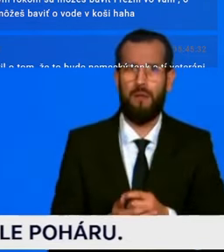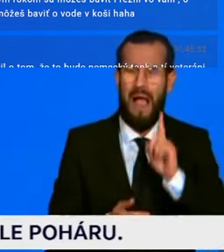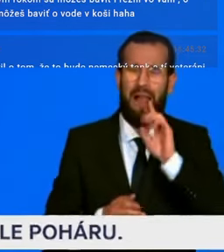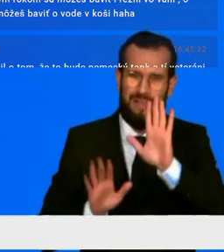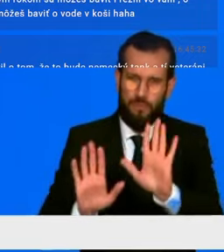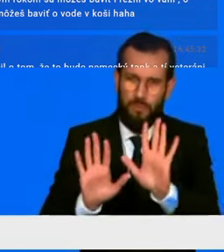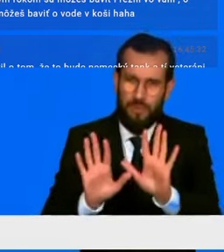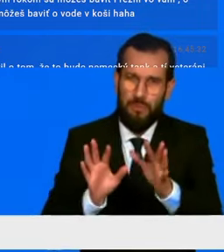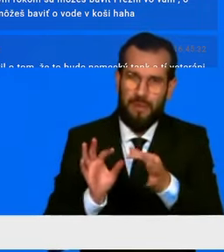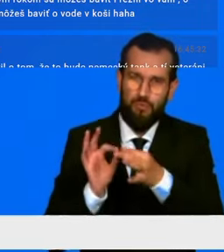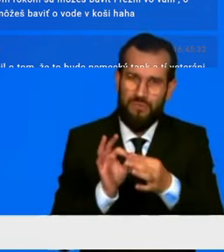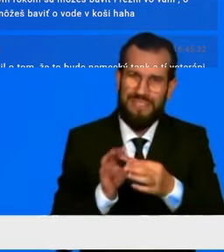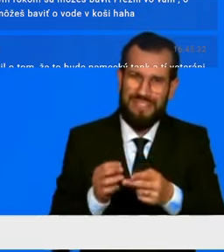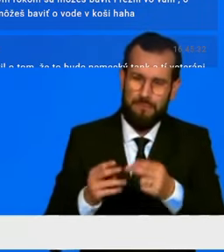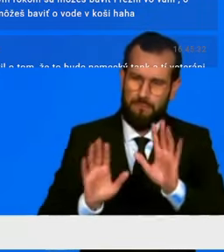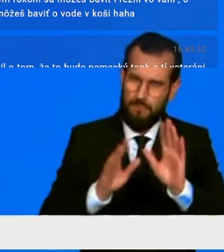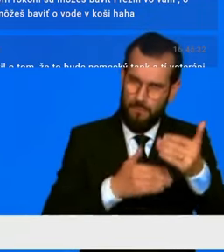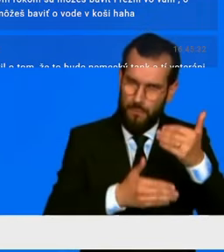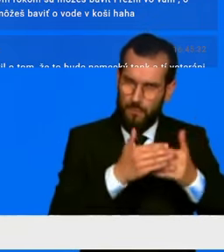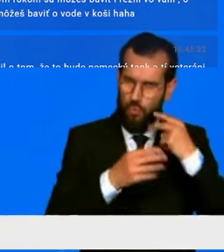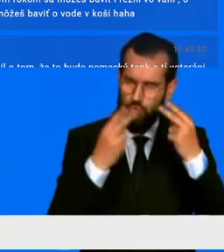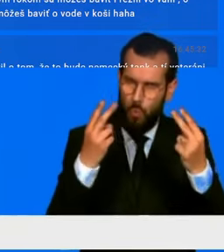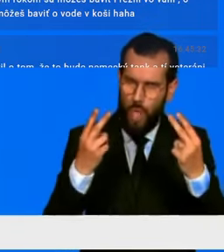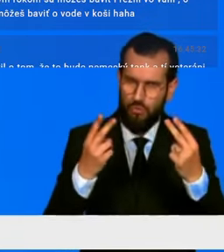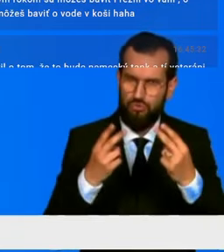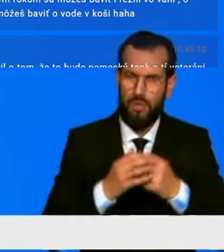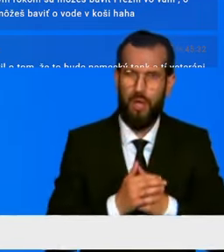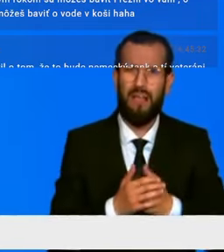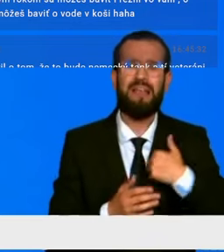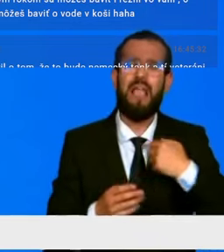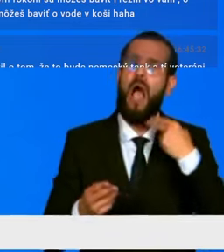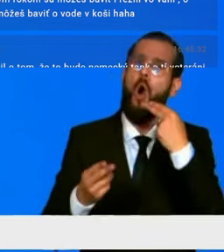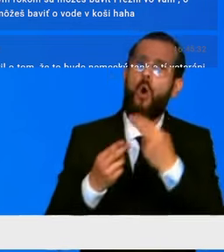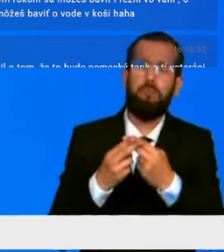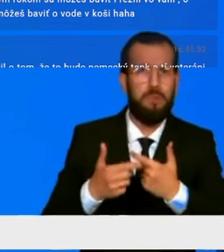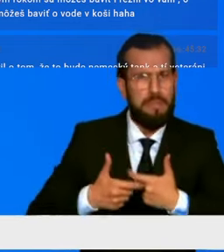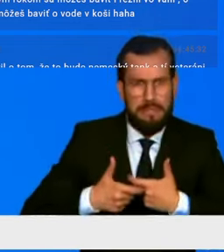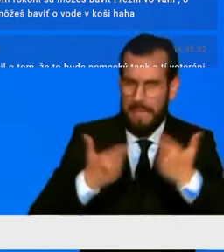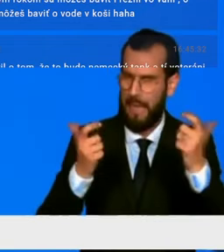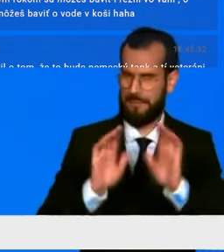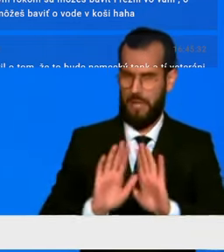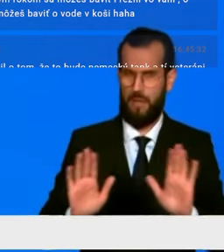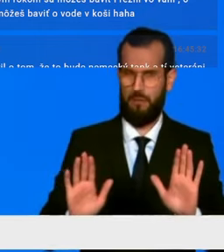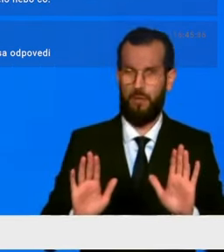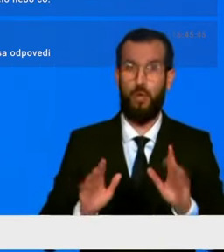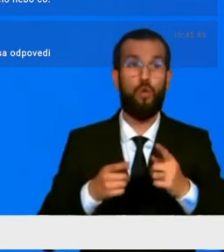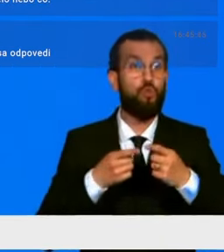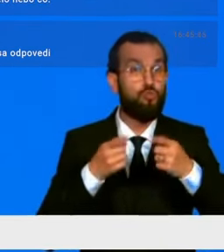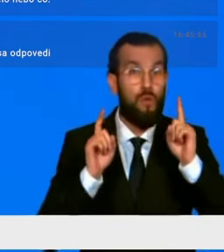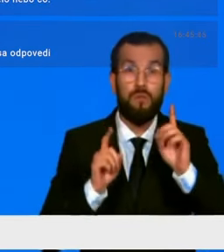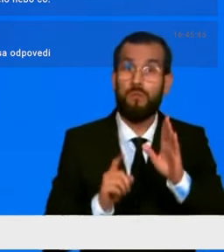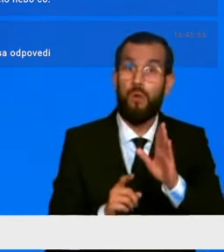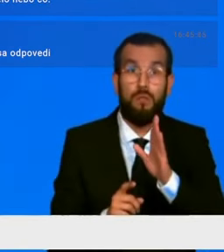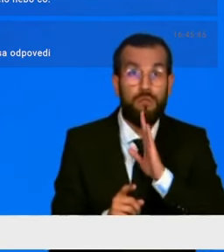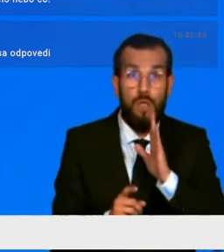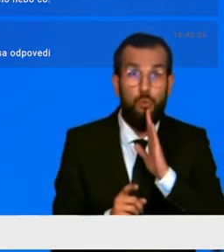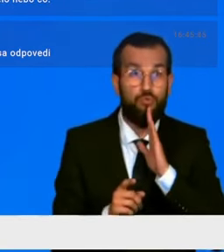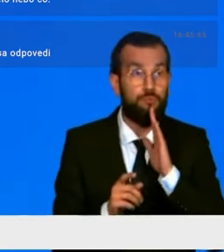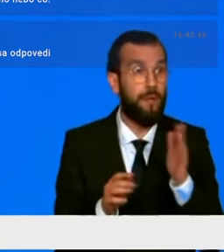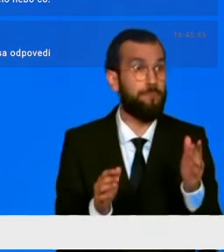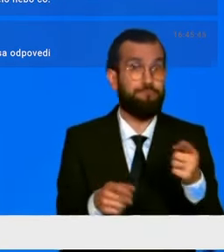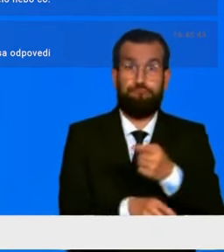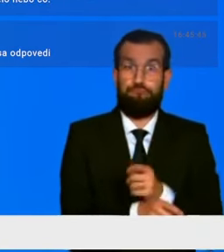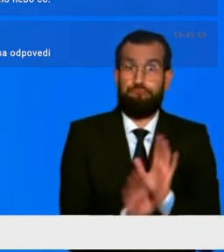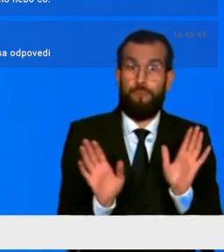vrátime sa teda k tomu Ja si myslím že to je dôležité Moja odpoveď je úplne jednoznačná Slovensko nemôže byť čiernym pas